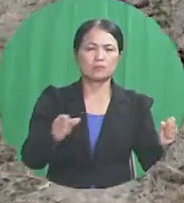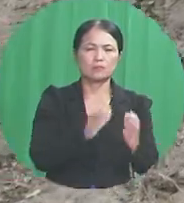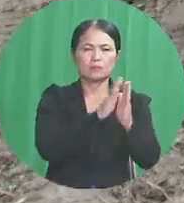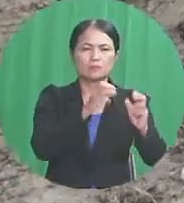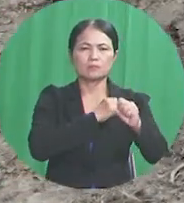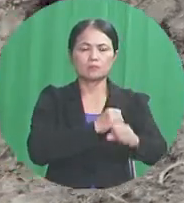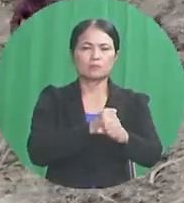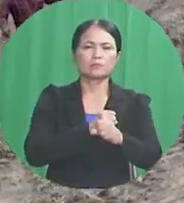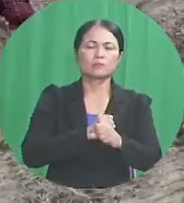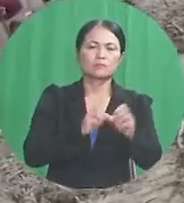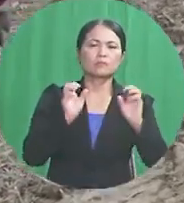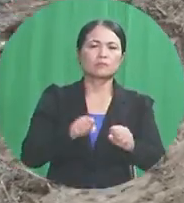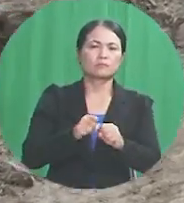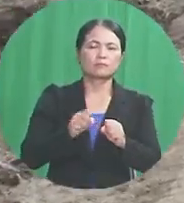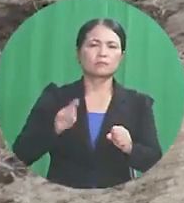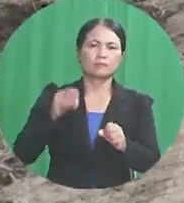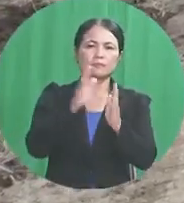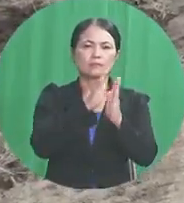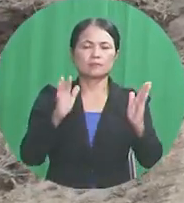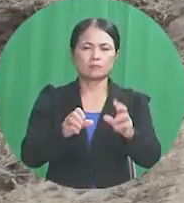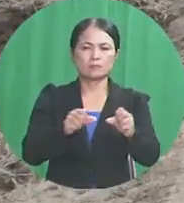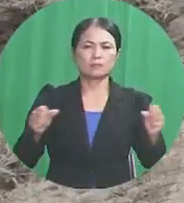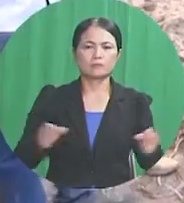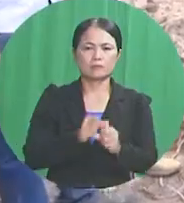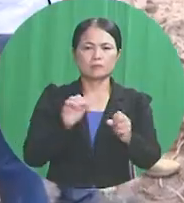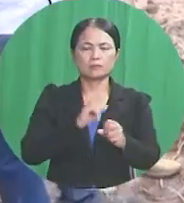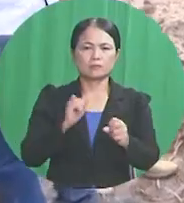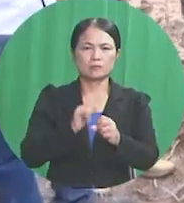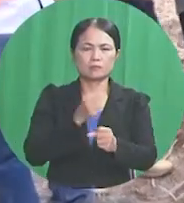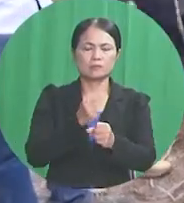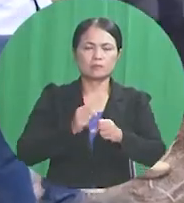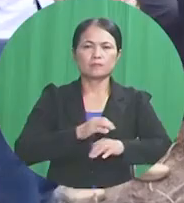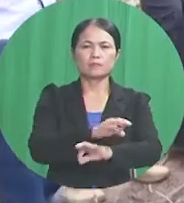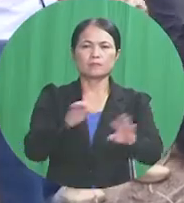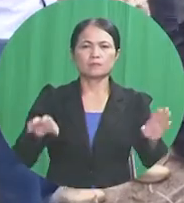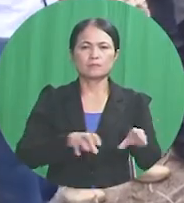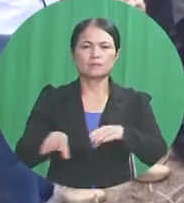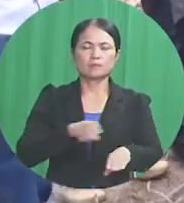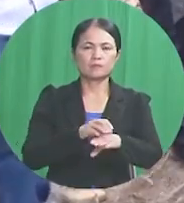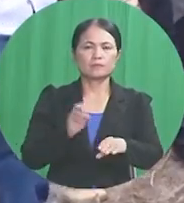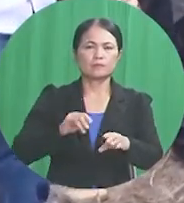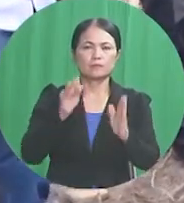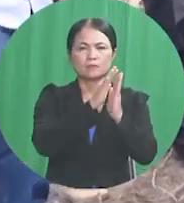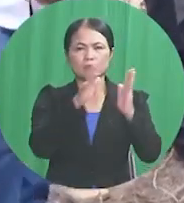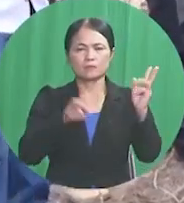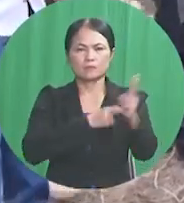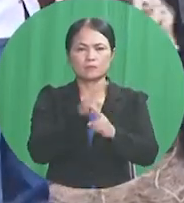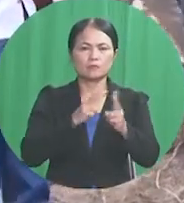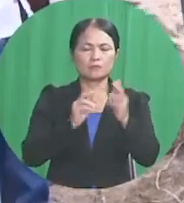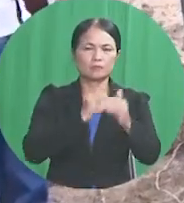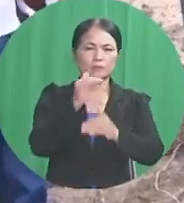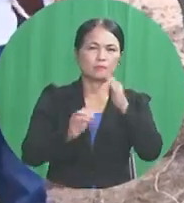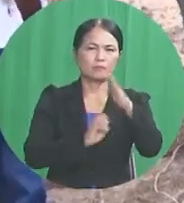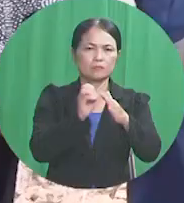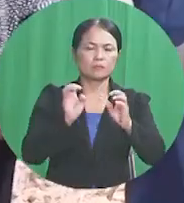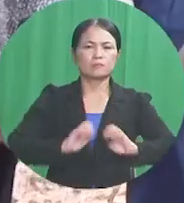ปียสำหรับสดาลัตเพียบสัตว์ไพรเจียดำบอนสำหรับเทนีกาทัววิบลกรรมสัตว์ไพรกาอภิเรศดังการอภิวัตทน